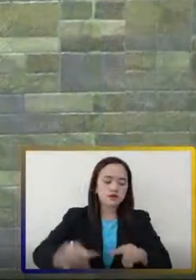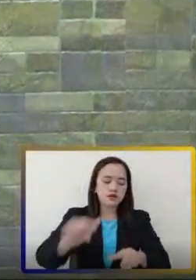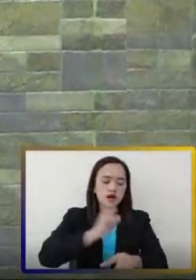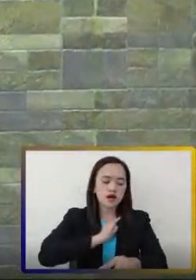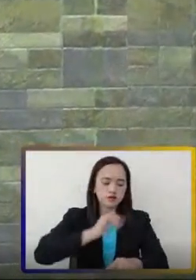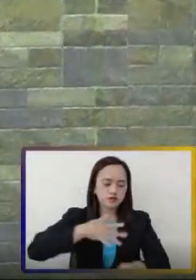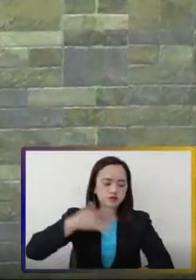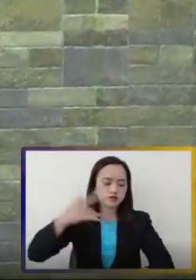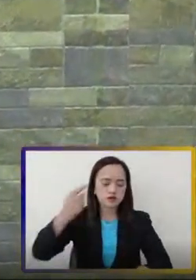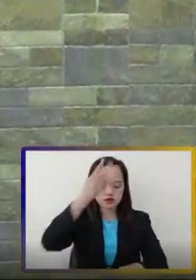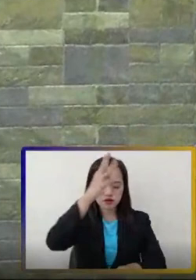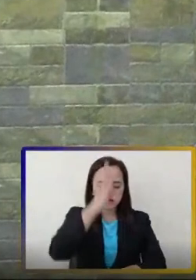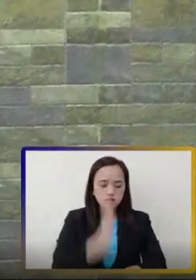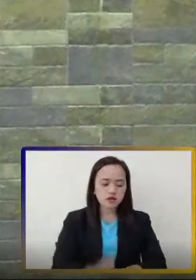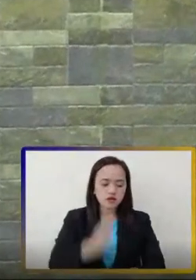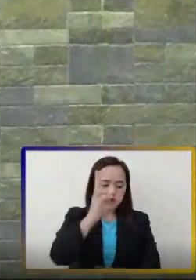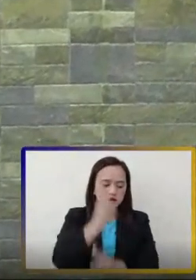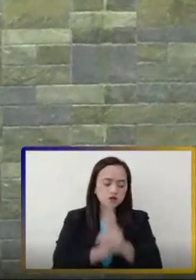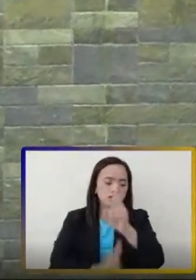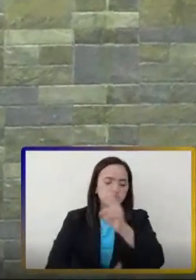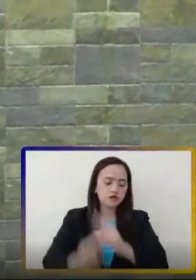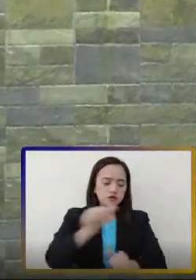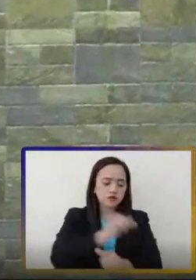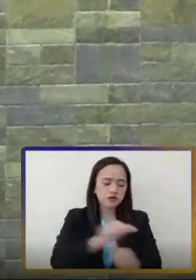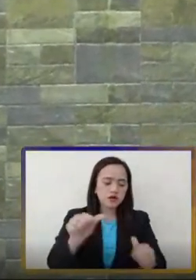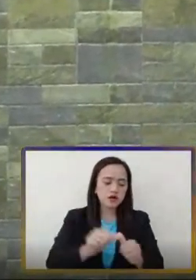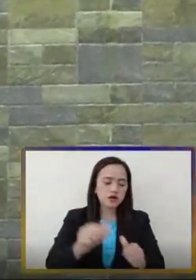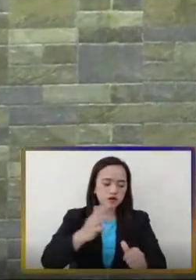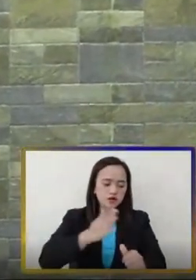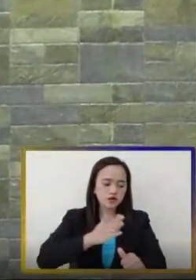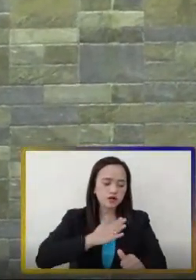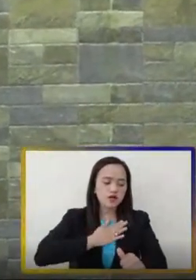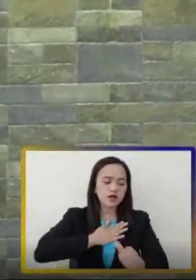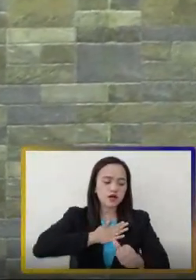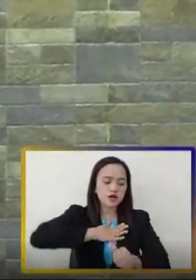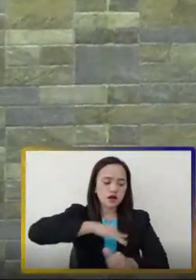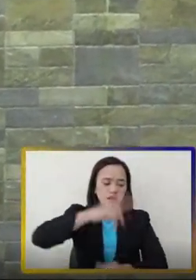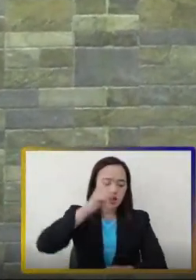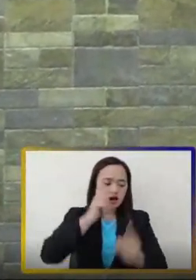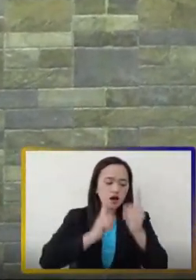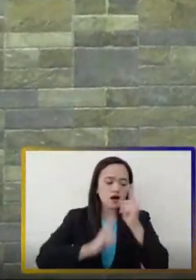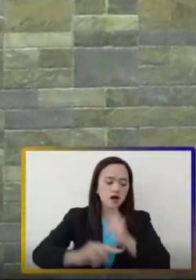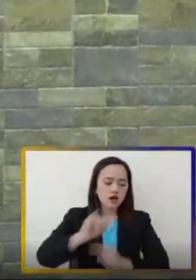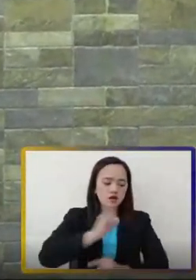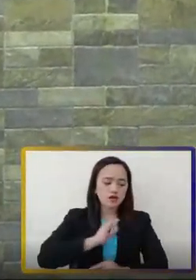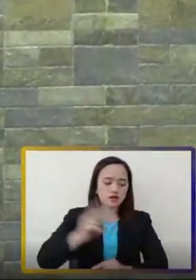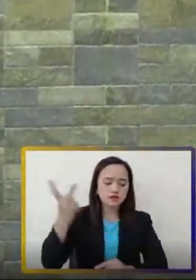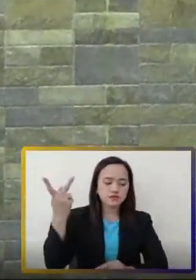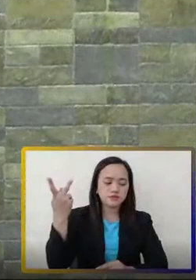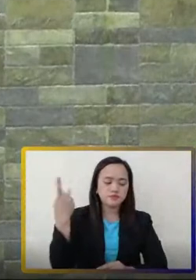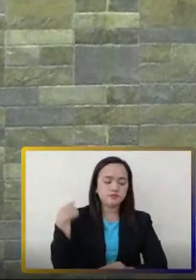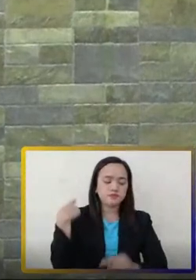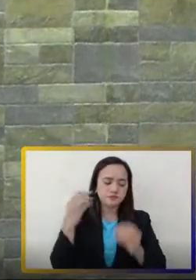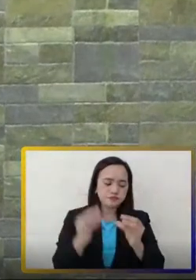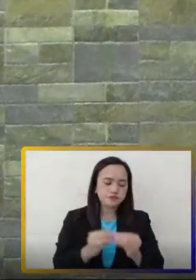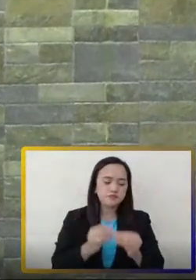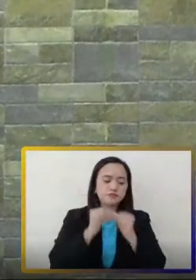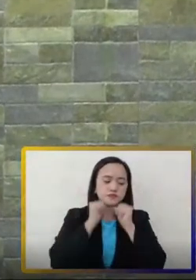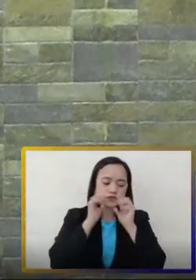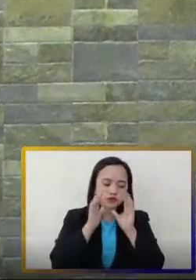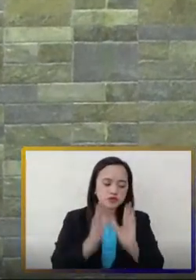sa'king alinlangan ay mayroon siyang biyaya. ako'y binigyan niya